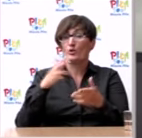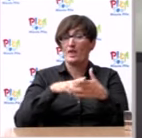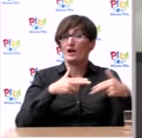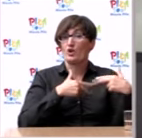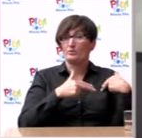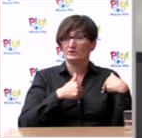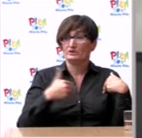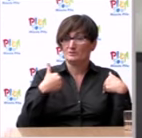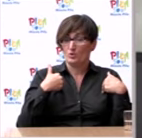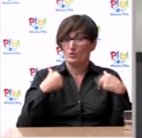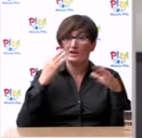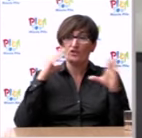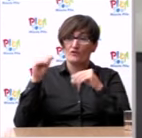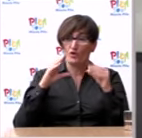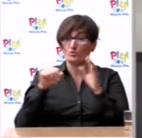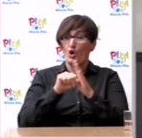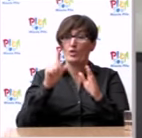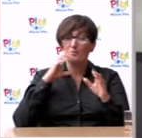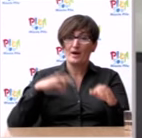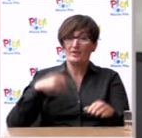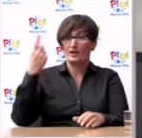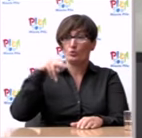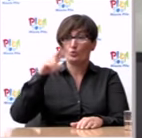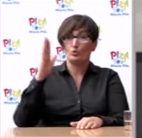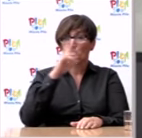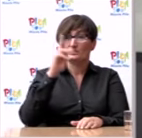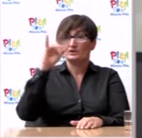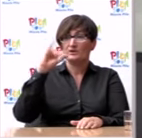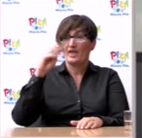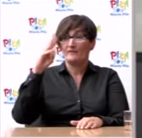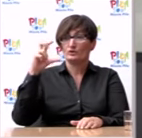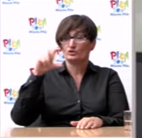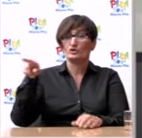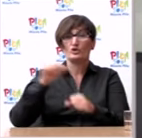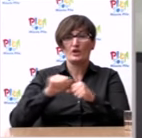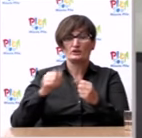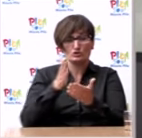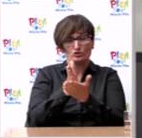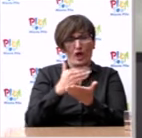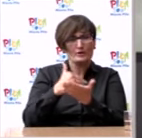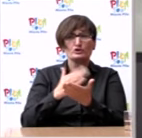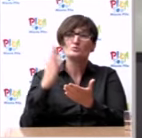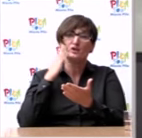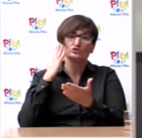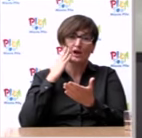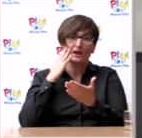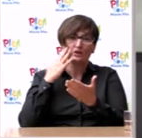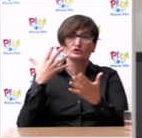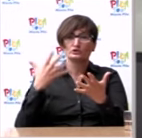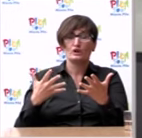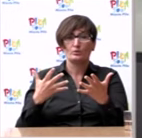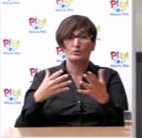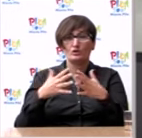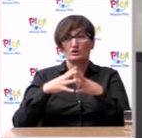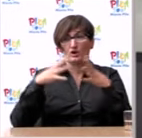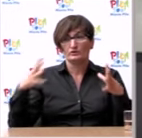od pana tutaj przewodniczącego Marka Druszkiewicza, w tej chwili zakład jest jakby w części mieszkalnej, planuje się teraz bardziej rozwinąć